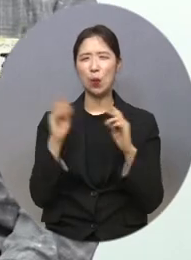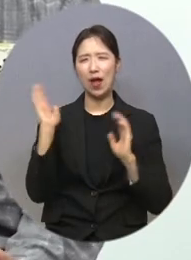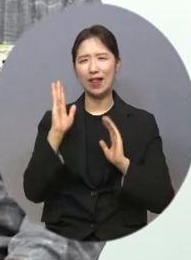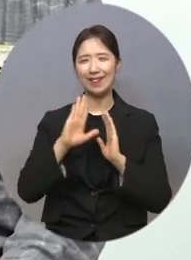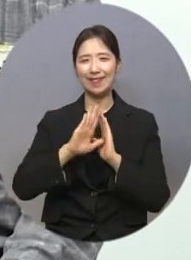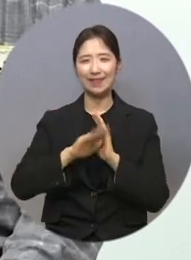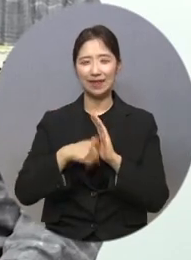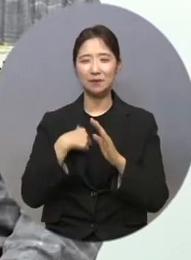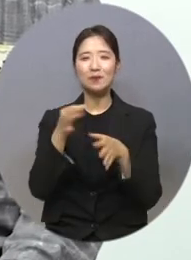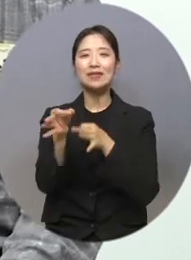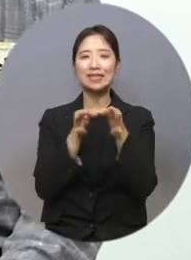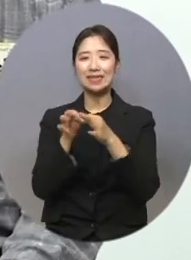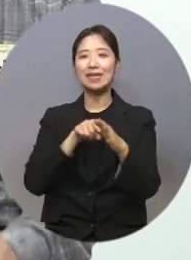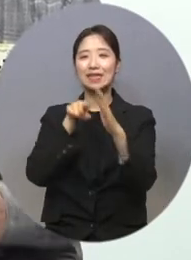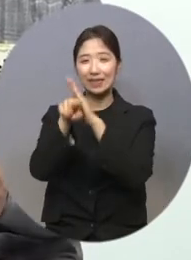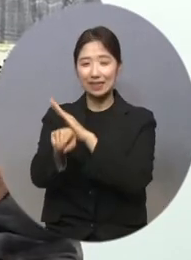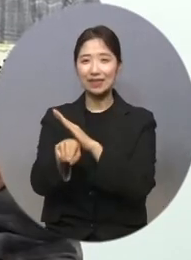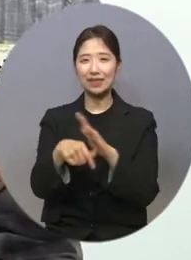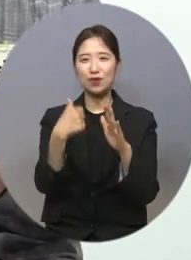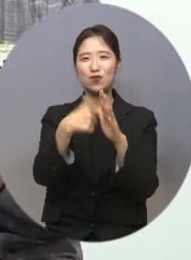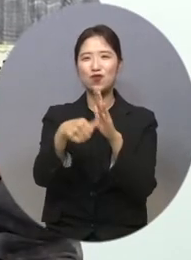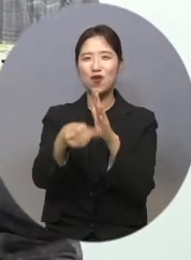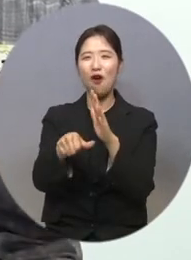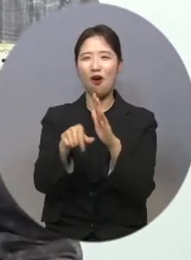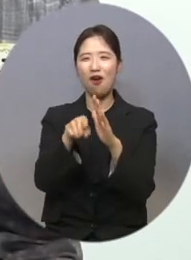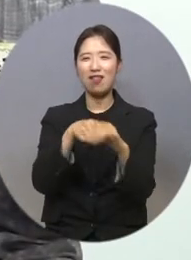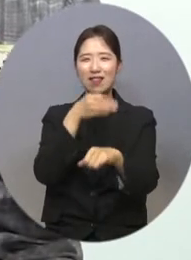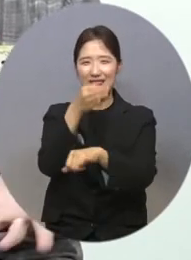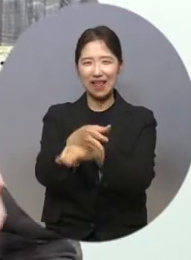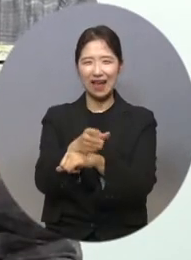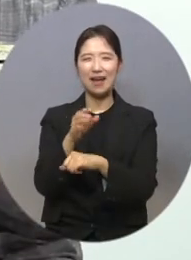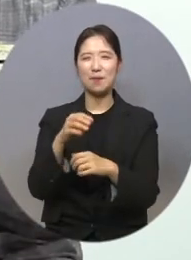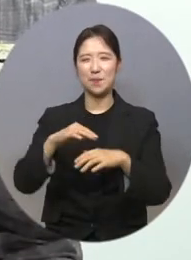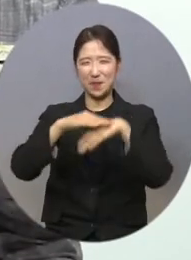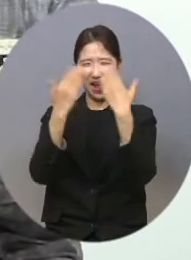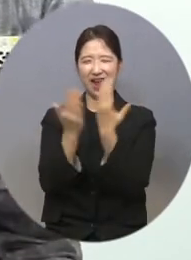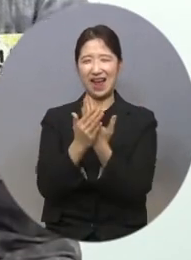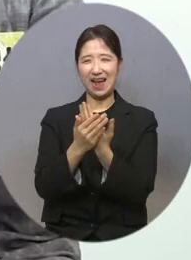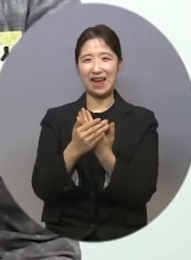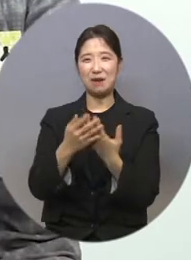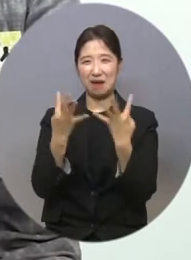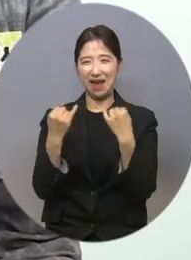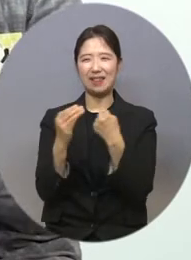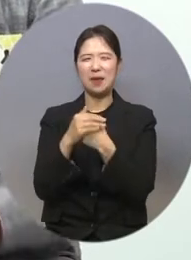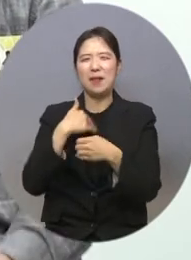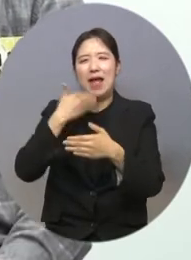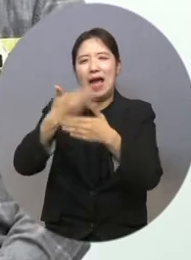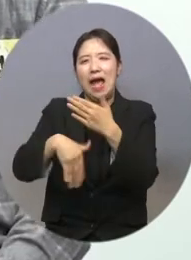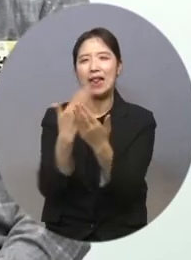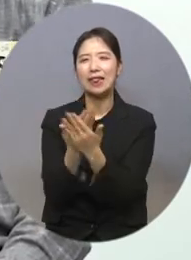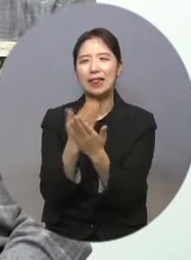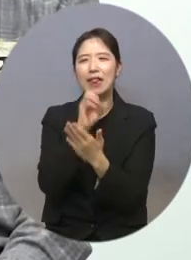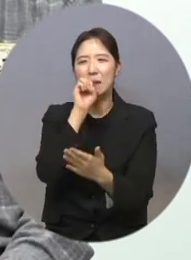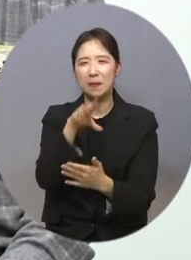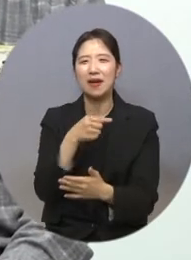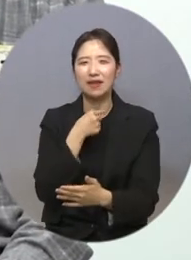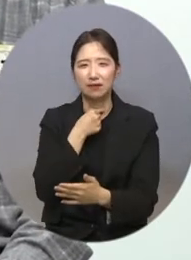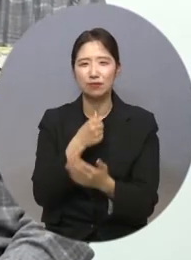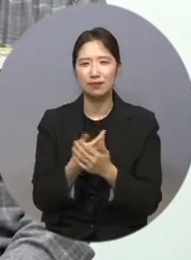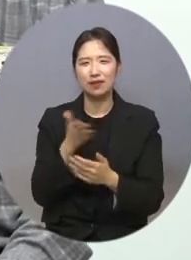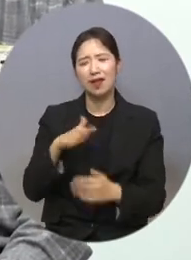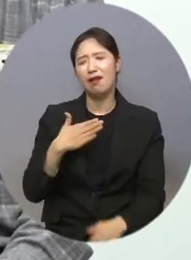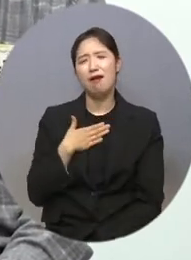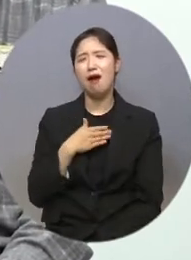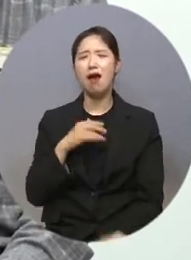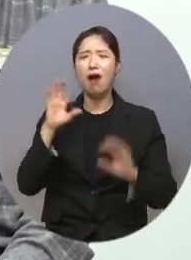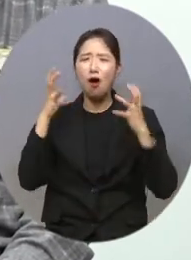같아요. 시장에 갔는데 그때 이제 한참 이제 뭐 물건 사고 나면 많이 사고 나면 좀 깎아달라 이런 말을 드렸잖아요. 어린 마음에